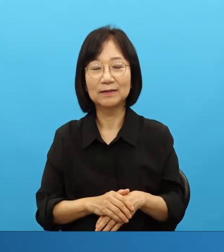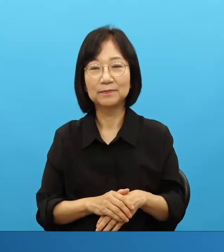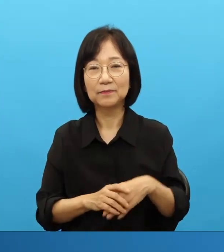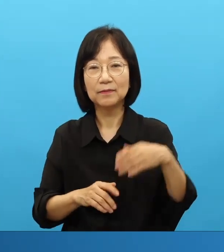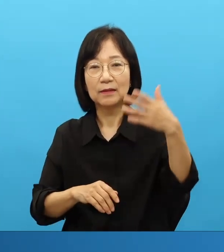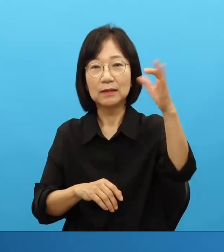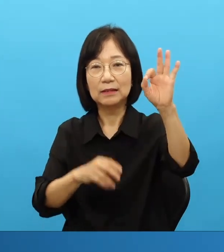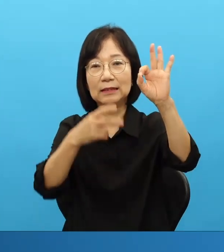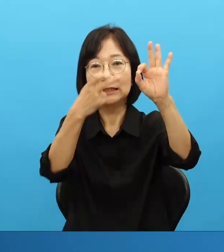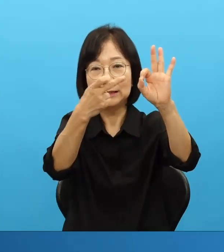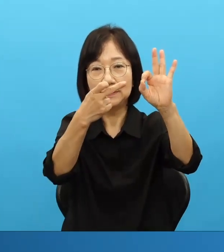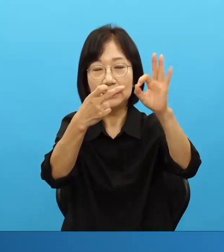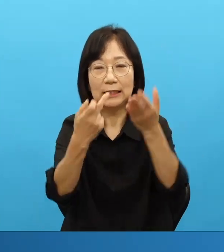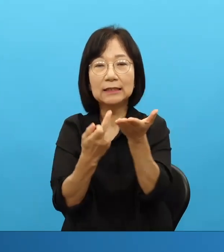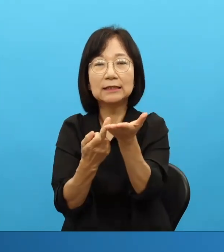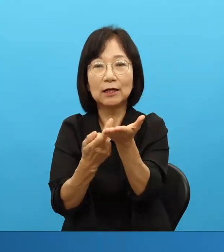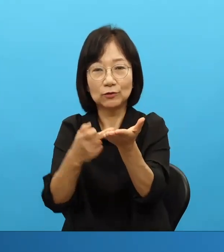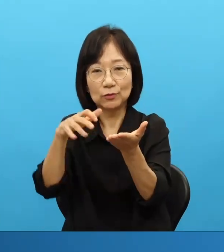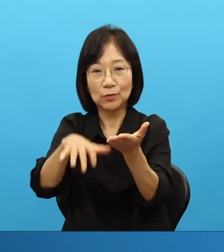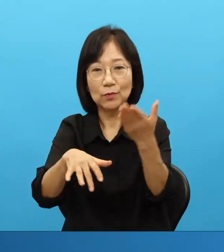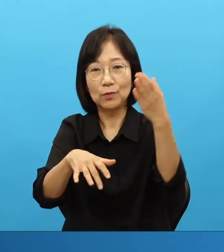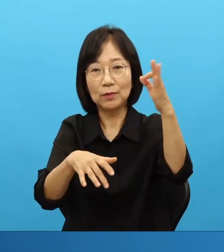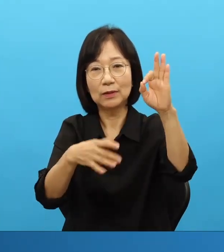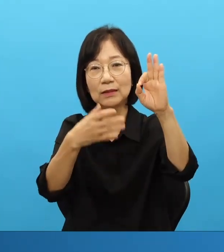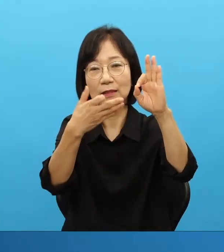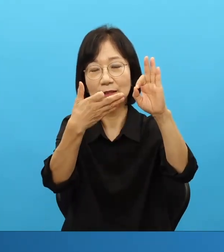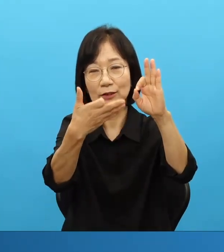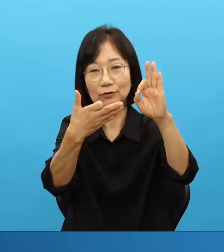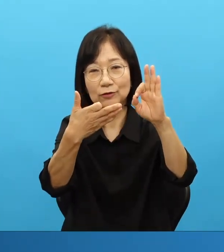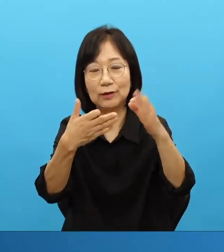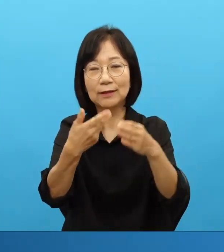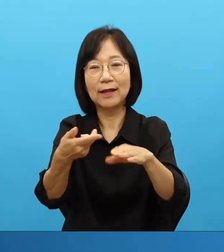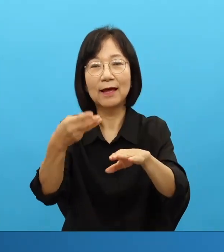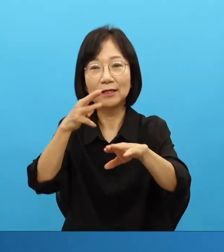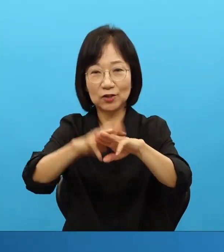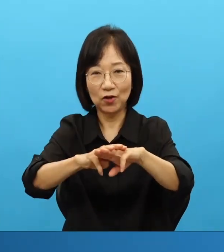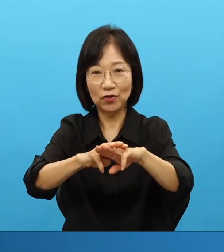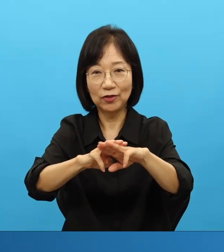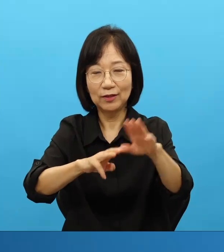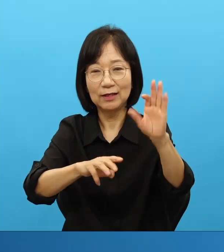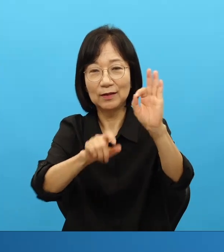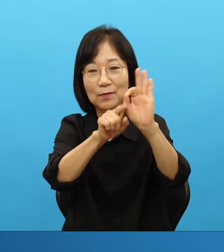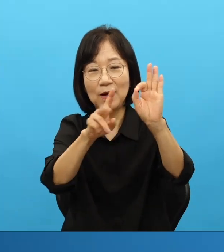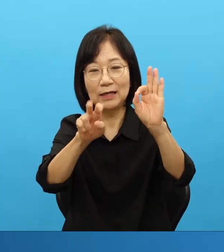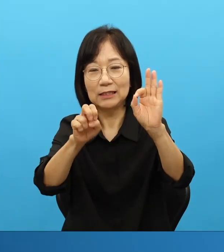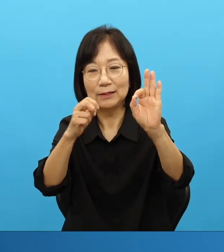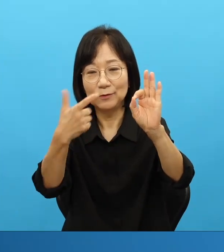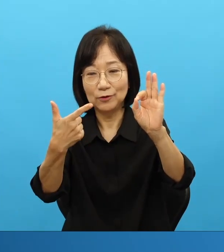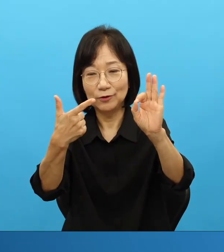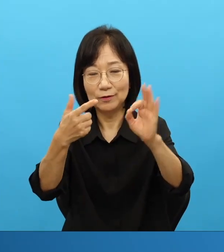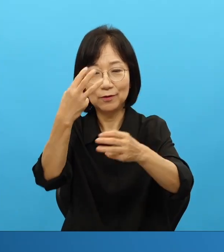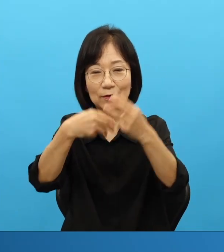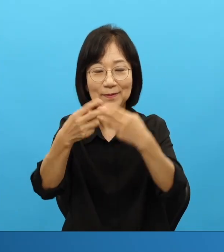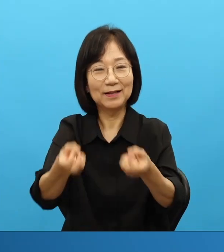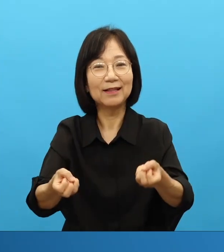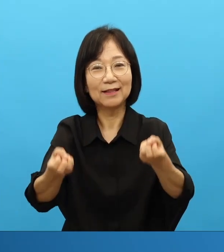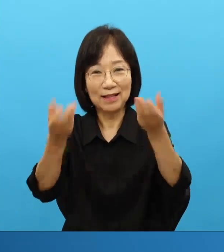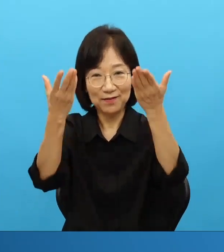이후 12일 제주지회, 19일 대전지회를 순회하고 26일은 렘넌트 데이 예배로